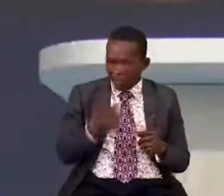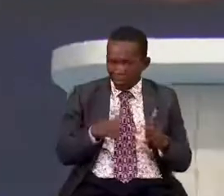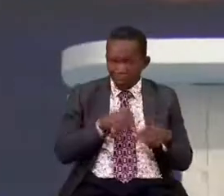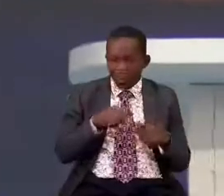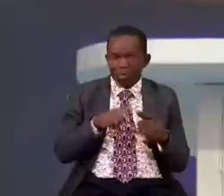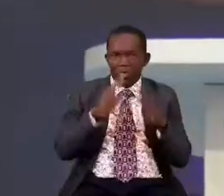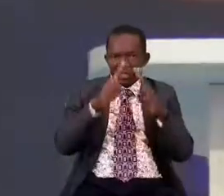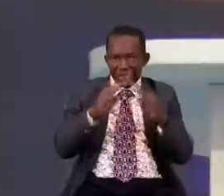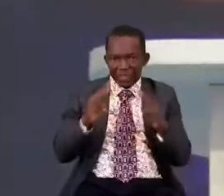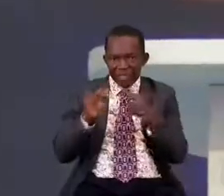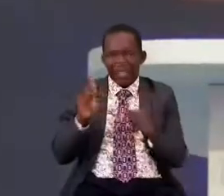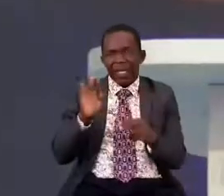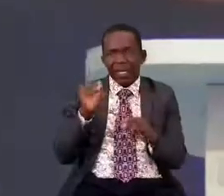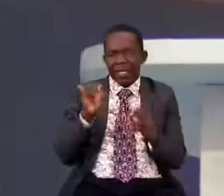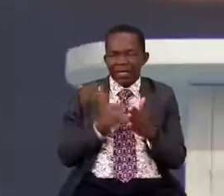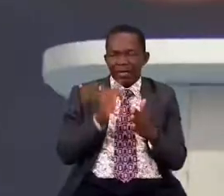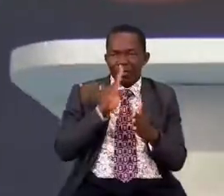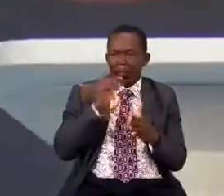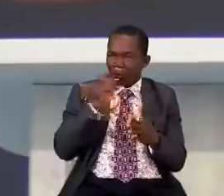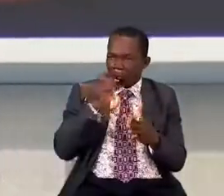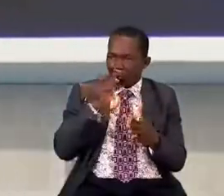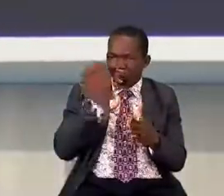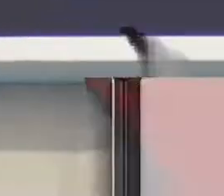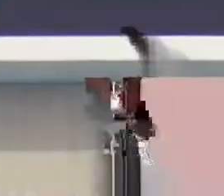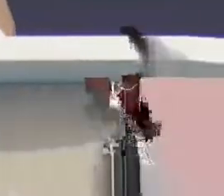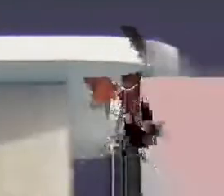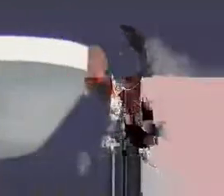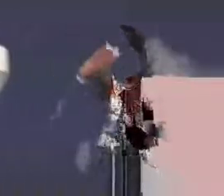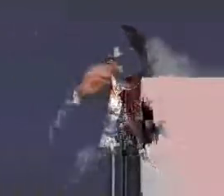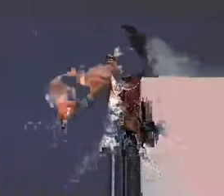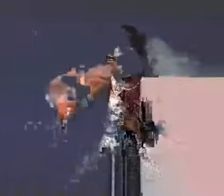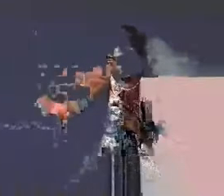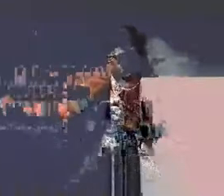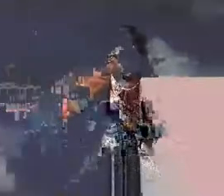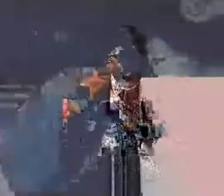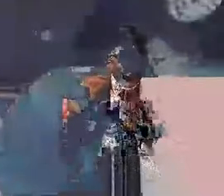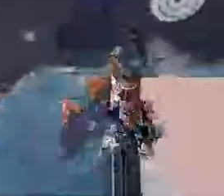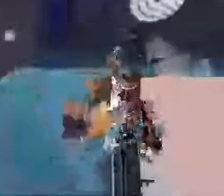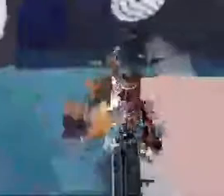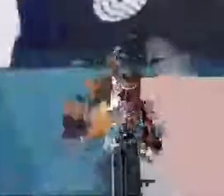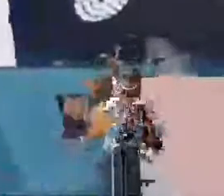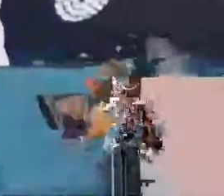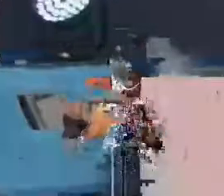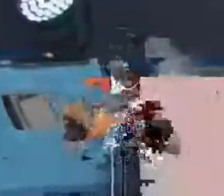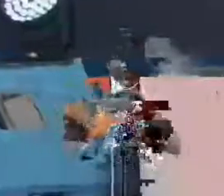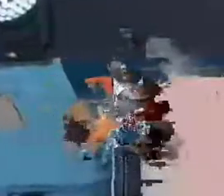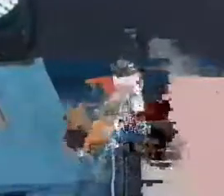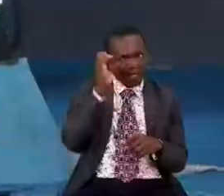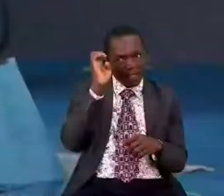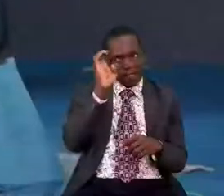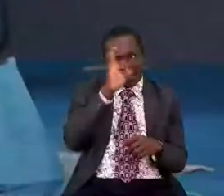Damas, il n'allait pas de maison en maison disant, « Oh, moi Paul, les choses sont différentes